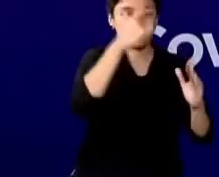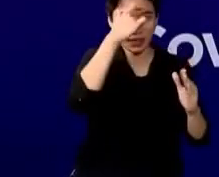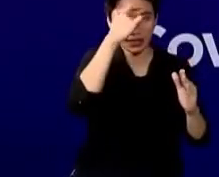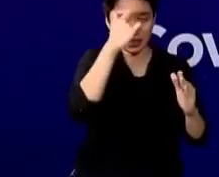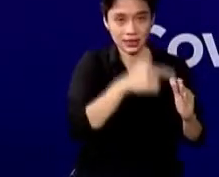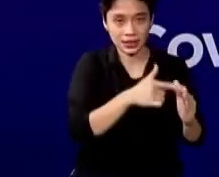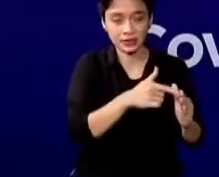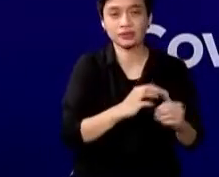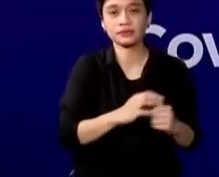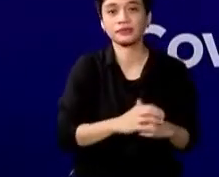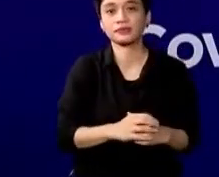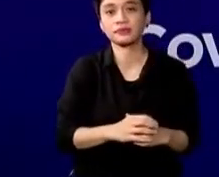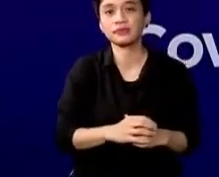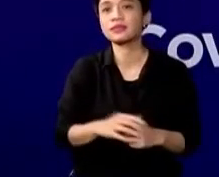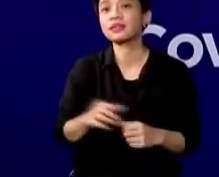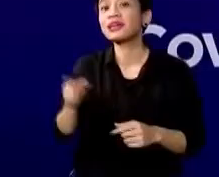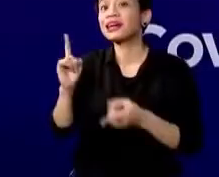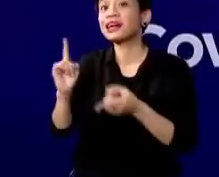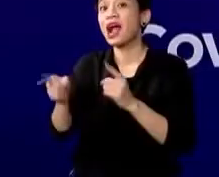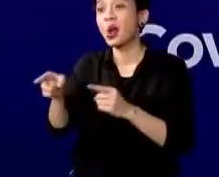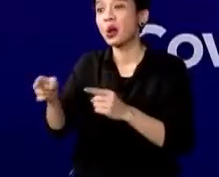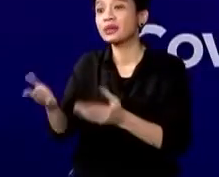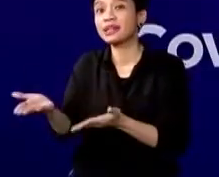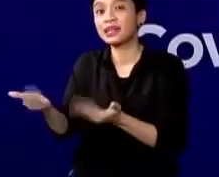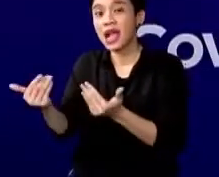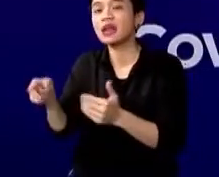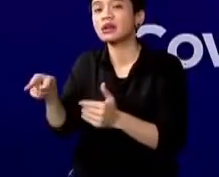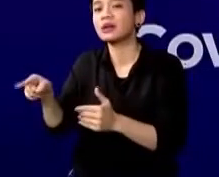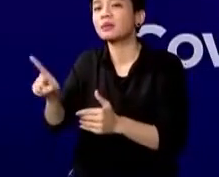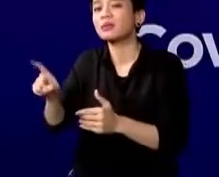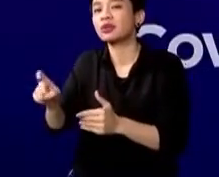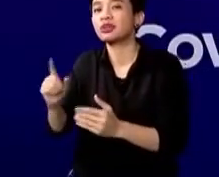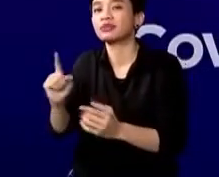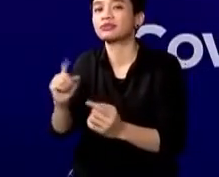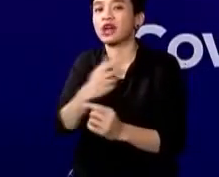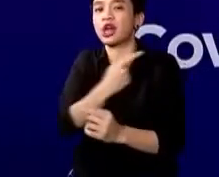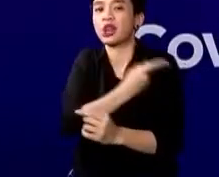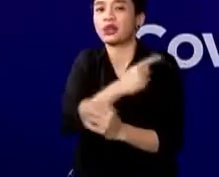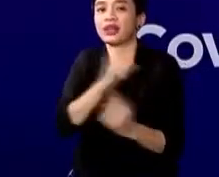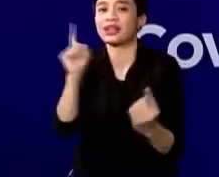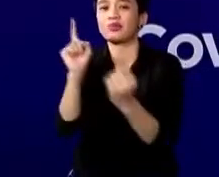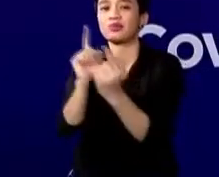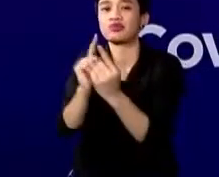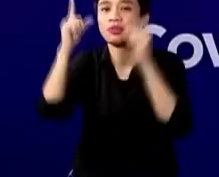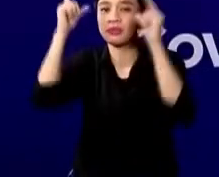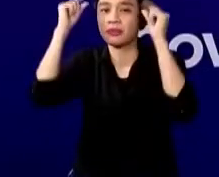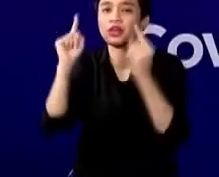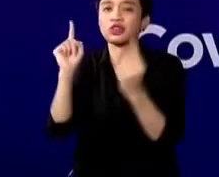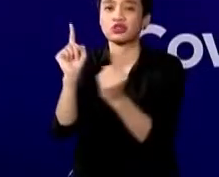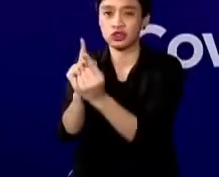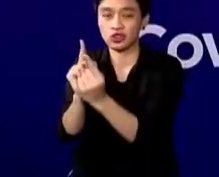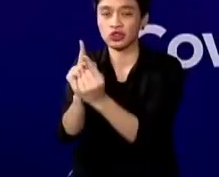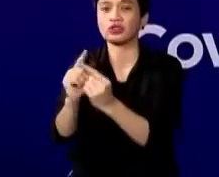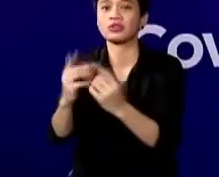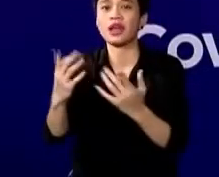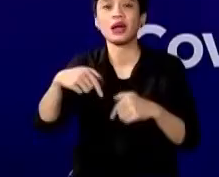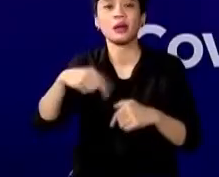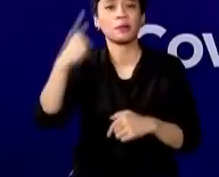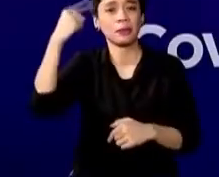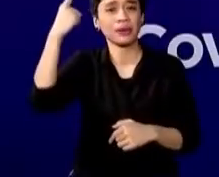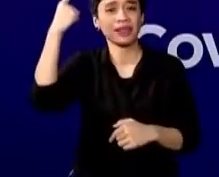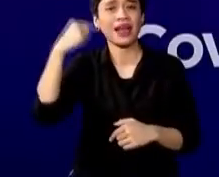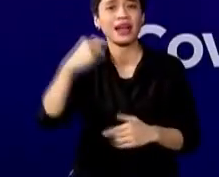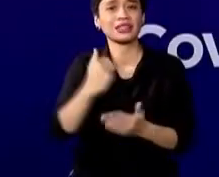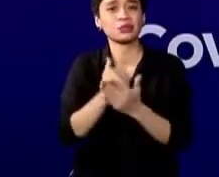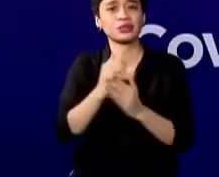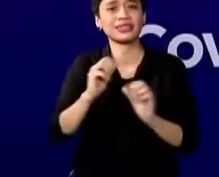e mekanisme untuk mendapat akses untuk ketemu dokter S klinik salah satu juga yang sudah disiapkan pemerintah adalah telemedicine